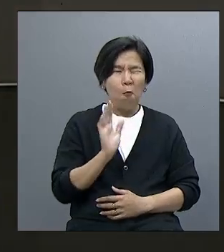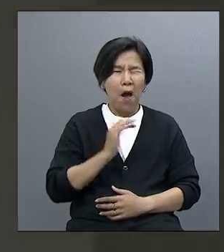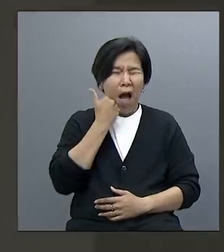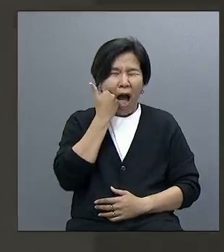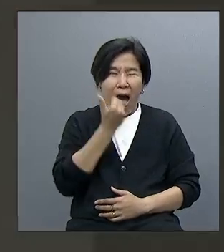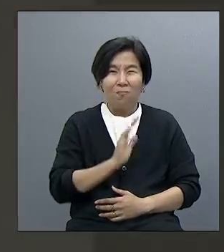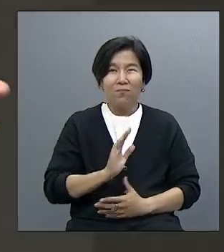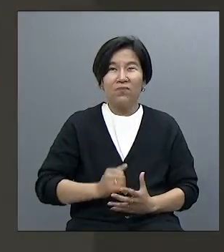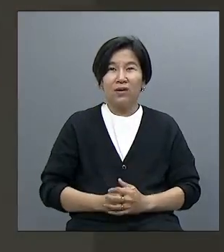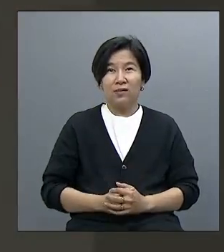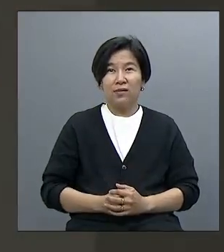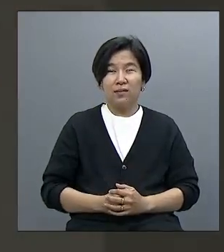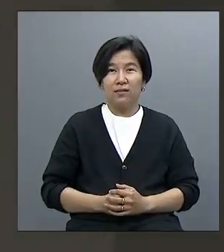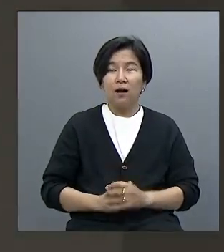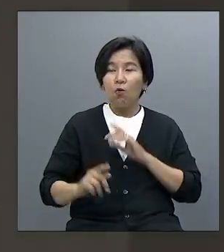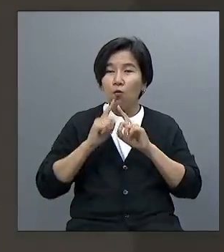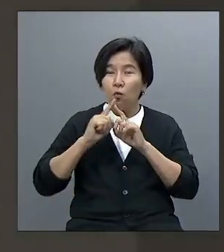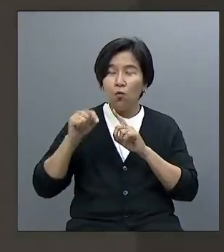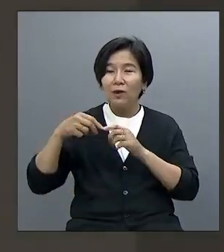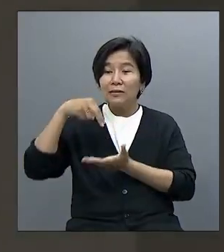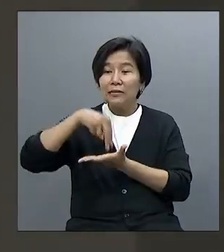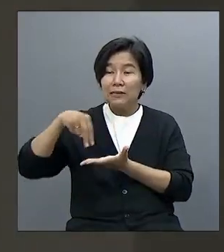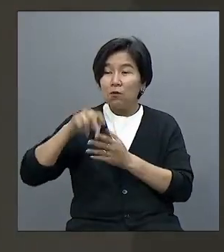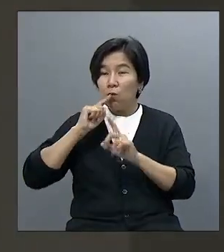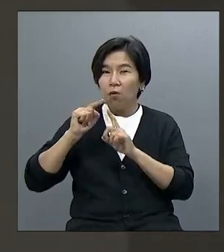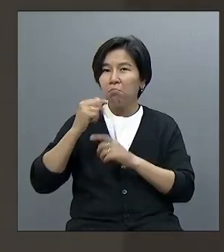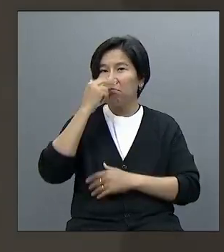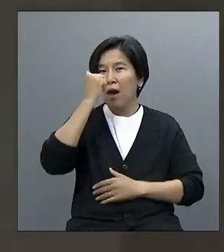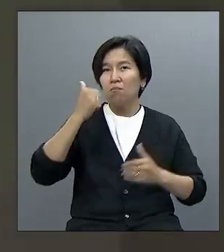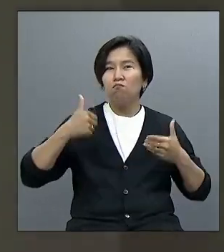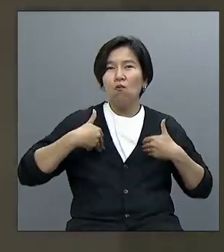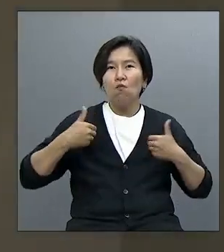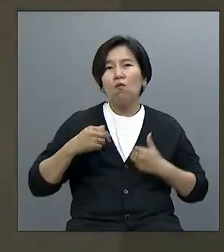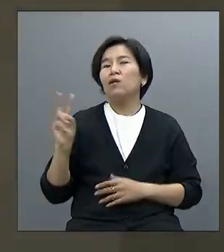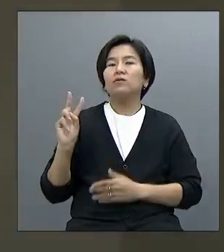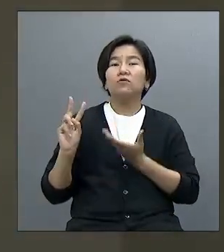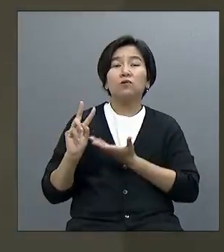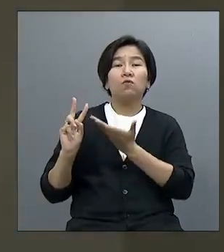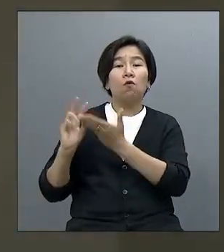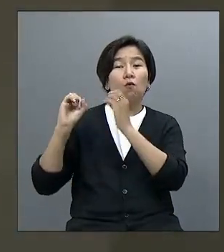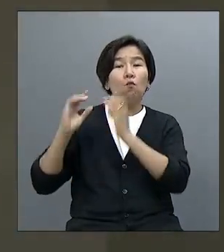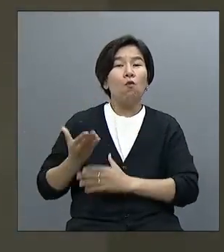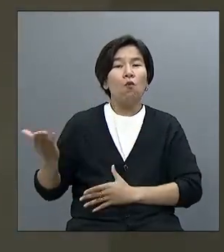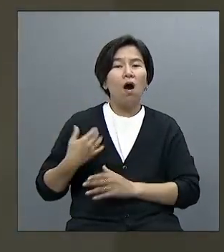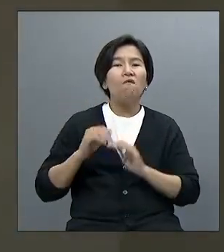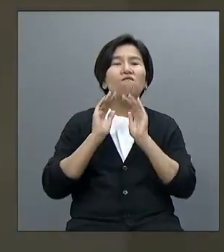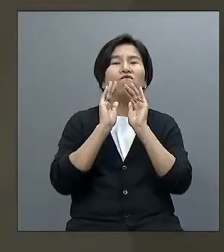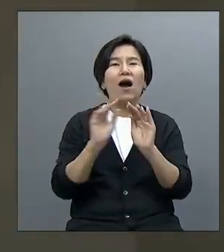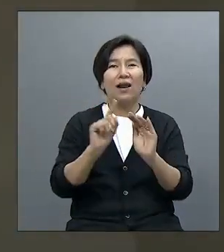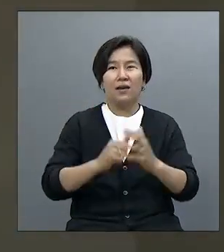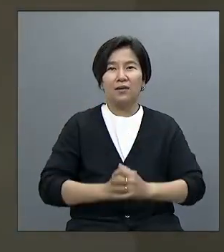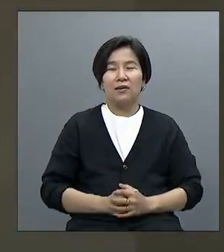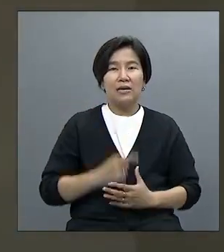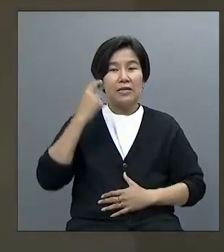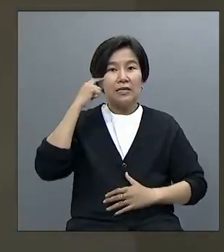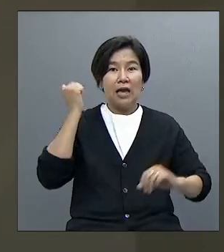จอ่ะไหนๆก็ตามเนี่ยขนาดนั่งคุยแค่นี้ยืนคุยแค่นี้คุณผู้ชมยังสนุกเลยให้อาจารย์ทั้งสองท่านอาจารย์ก๊อฟอาจารย์แป๊ะฝากหน่อยเพราะผมเนี่ยเชื่อว่าละ